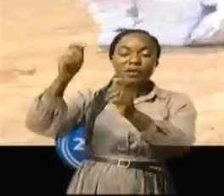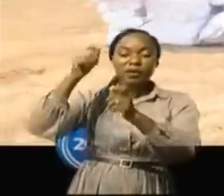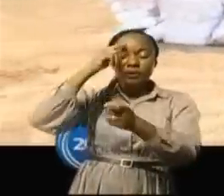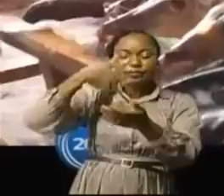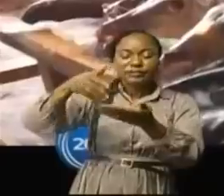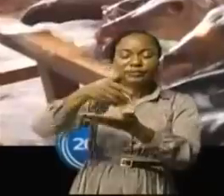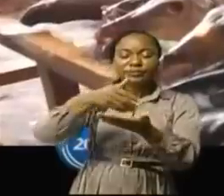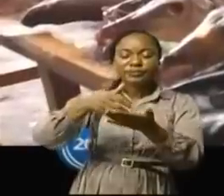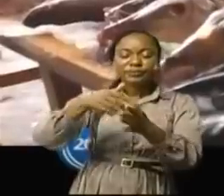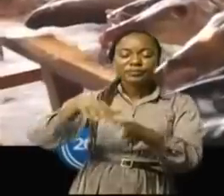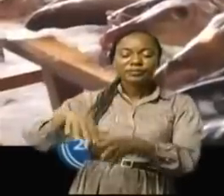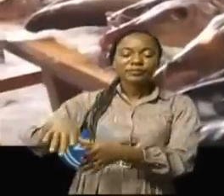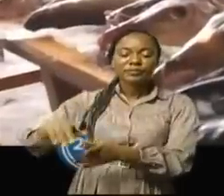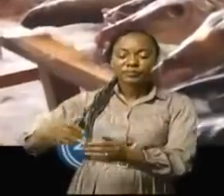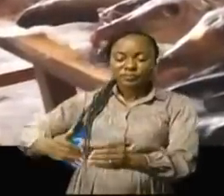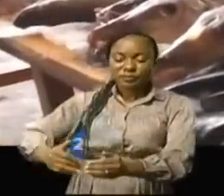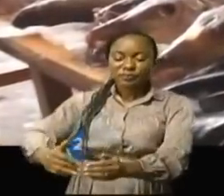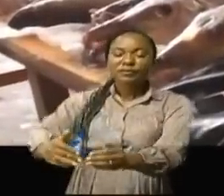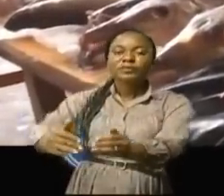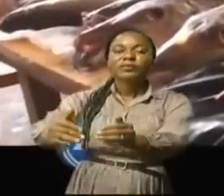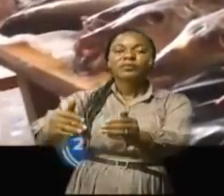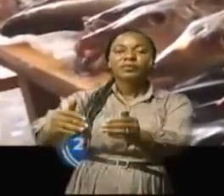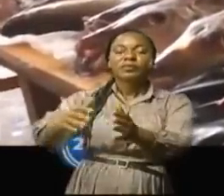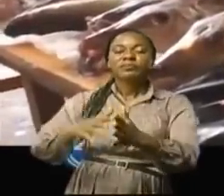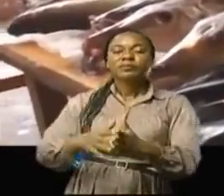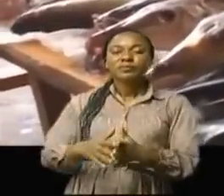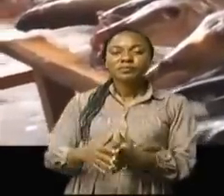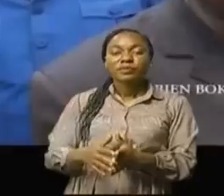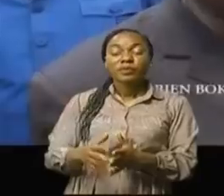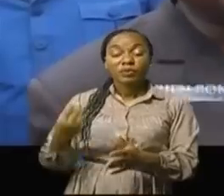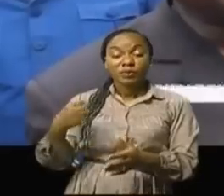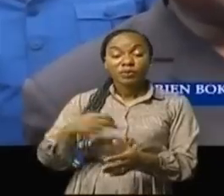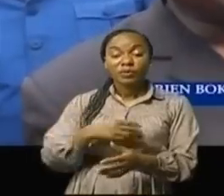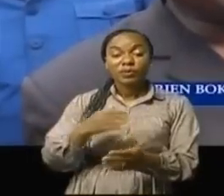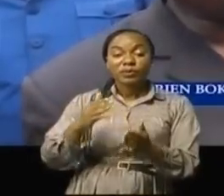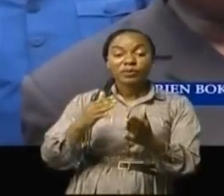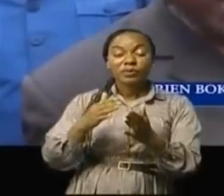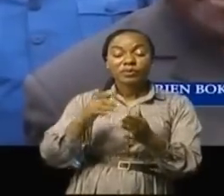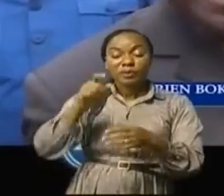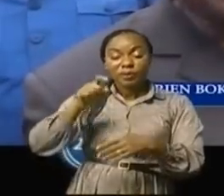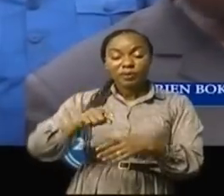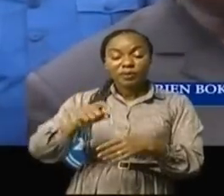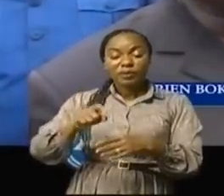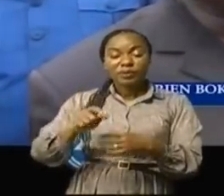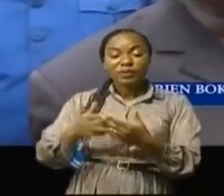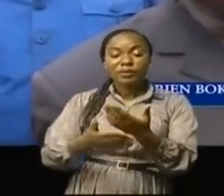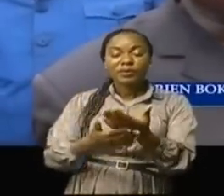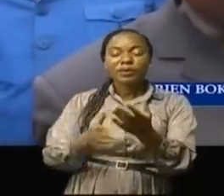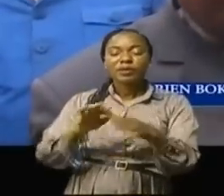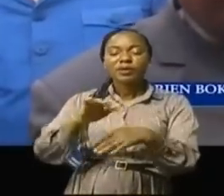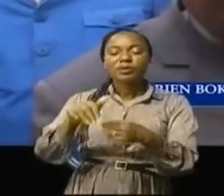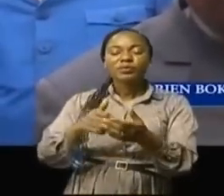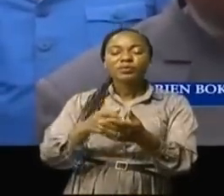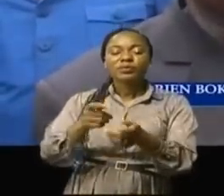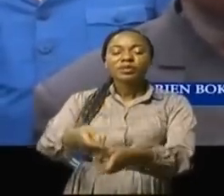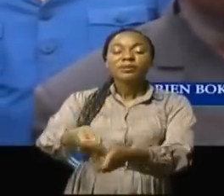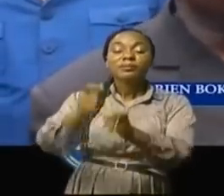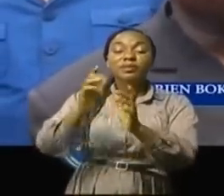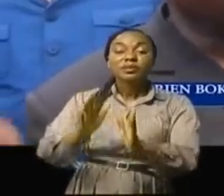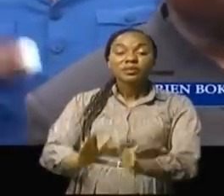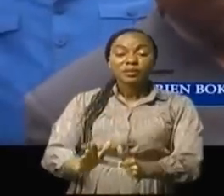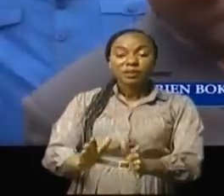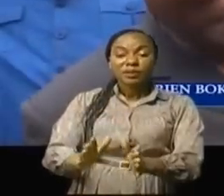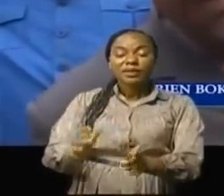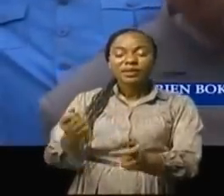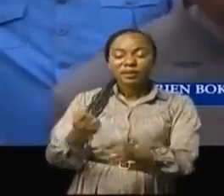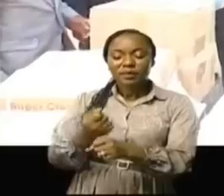la production de la pêche soit réellement effective. Nous devons demander à tous les pêcheurs, à tous ceux qui œuvrent dans ce monde